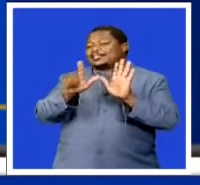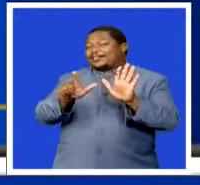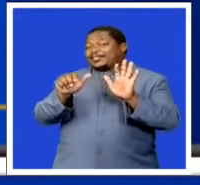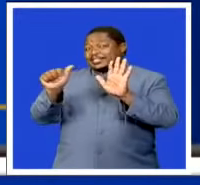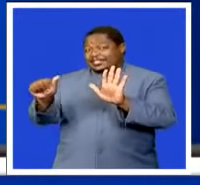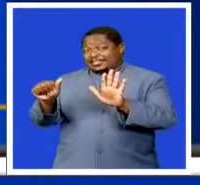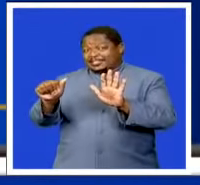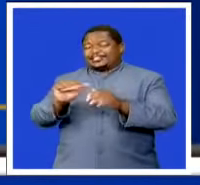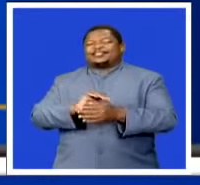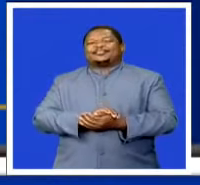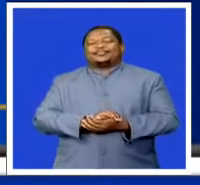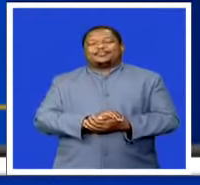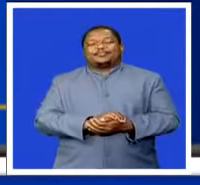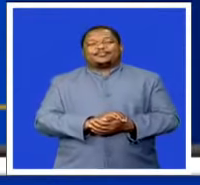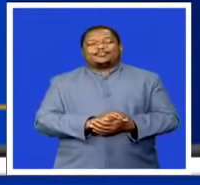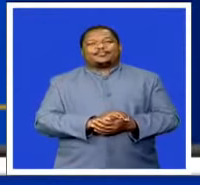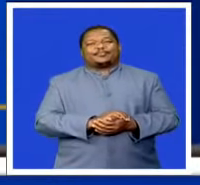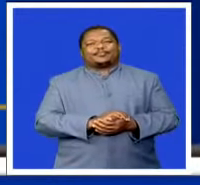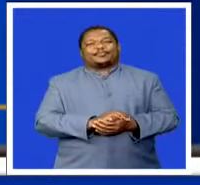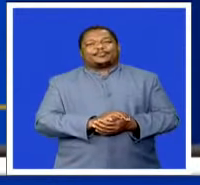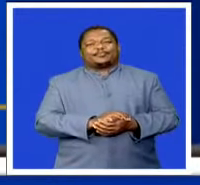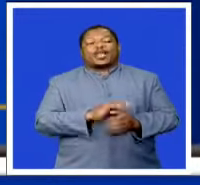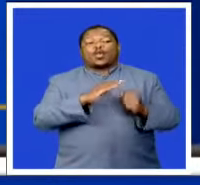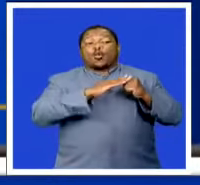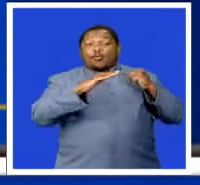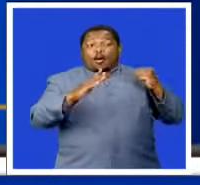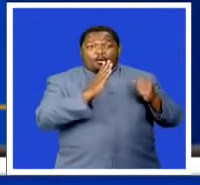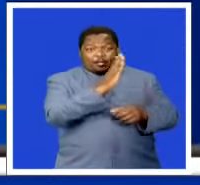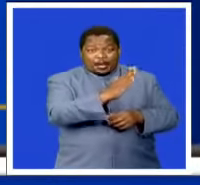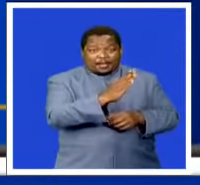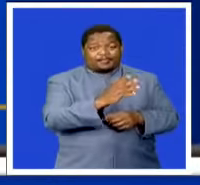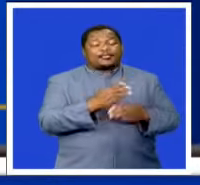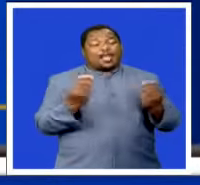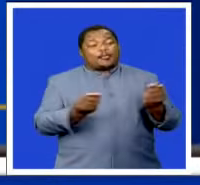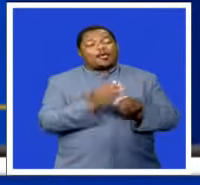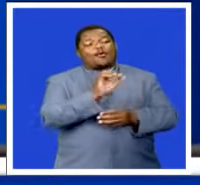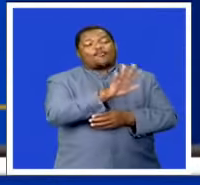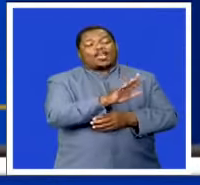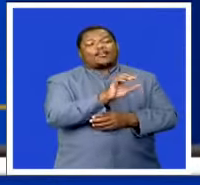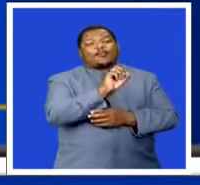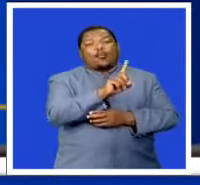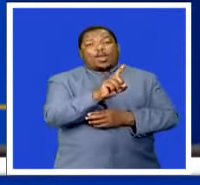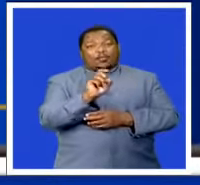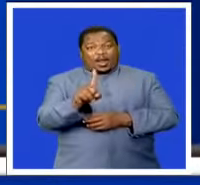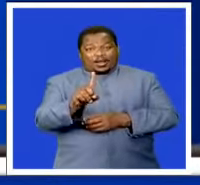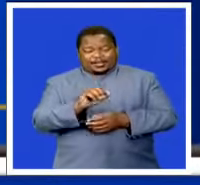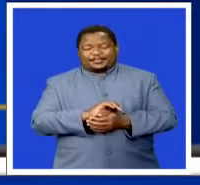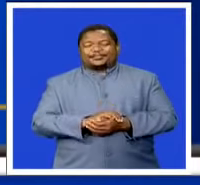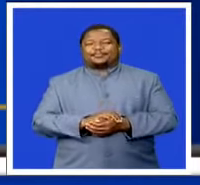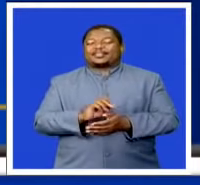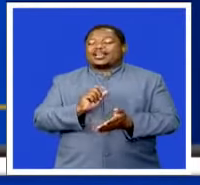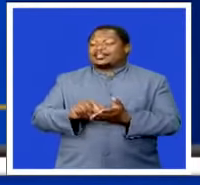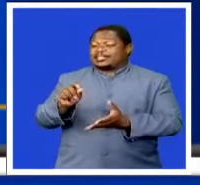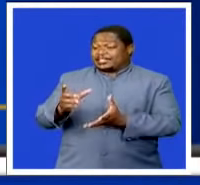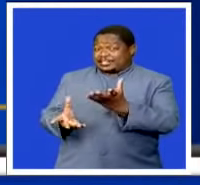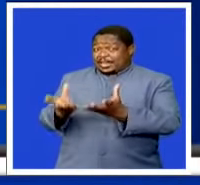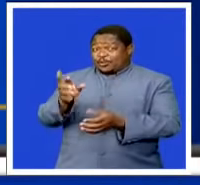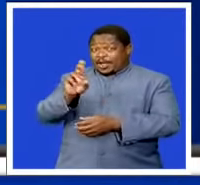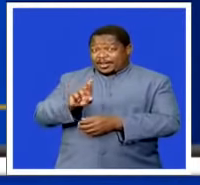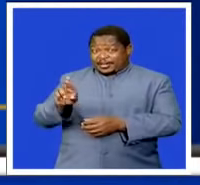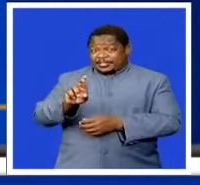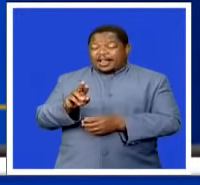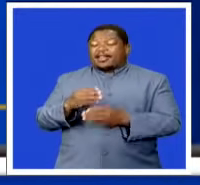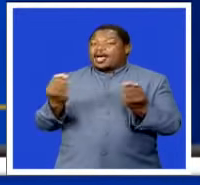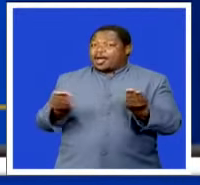2,176 labana lomkhuhlane. Sifunza saselubonjeni sinebantfu labangu 511. Sifunza